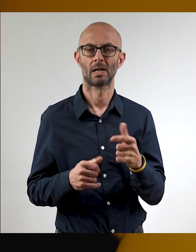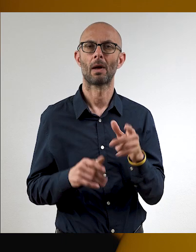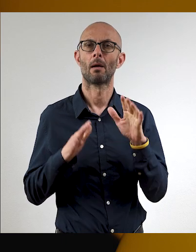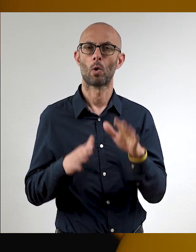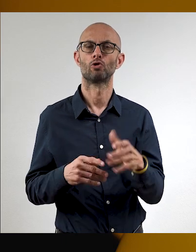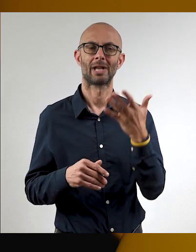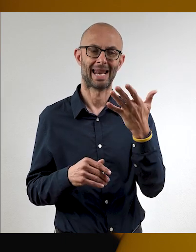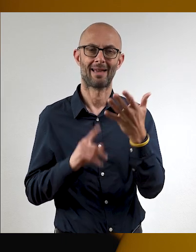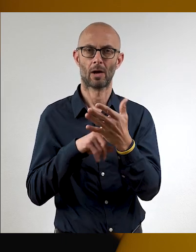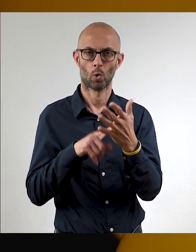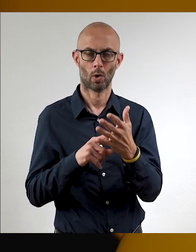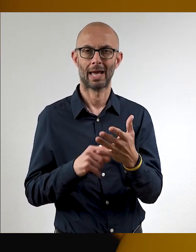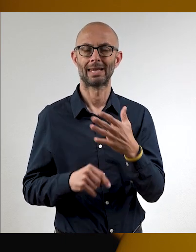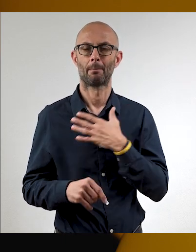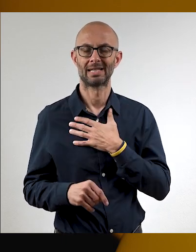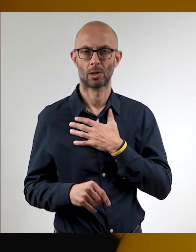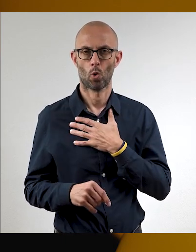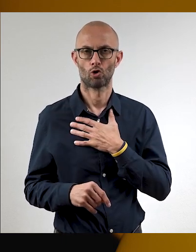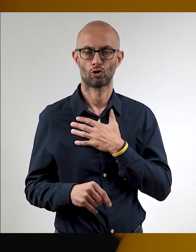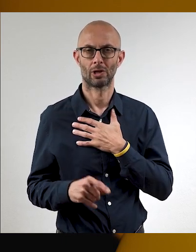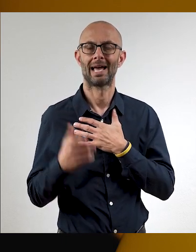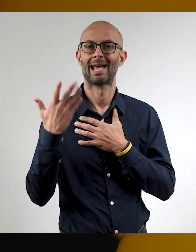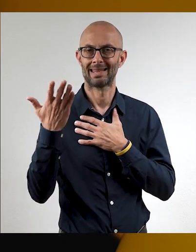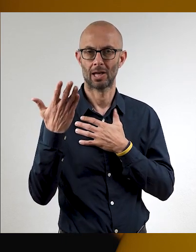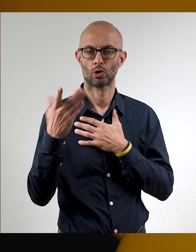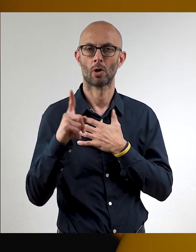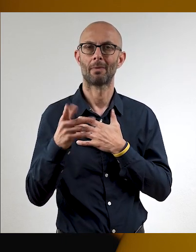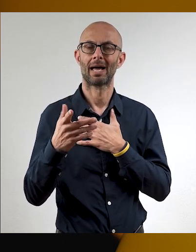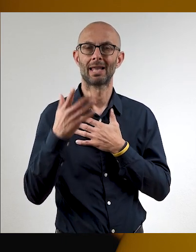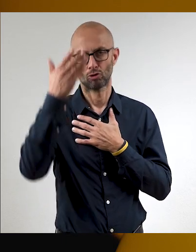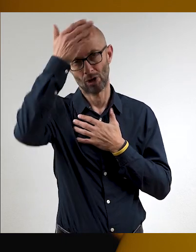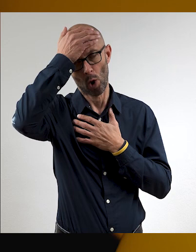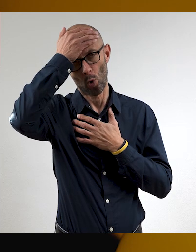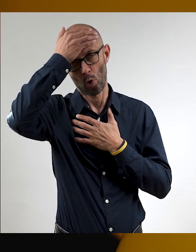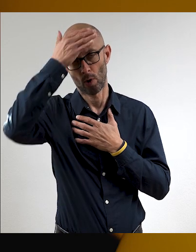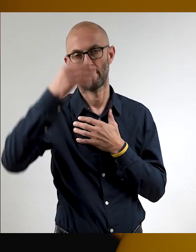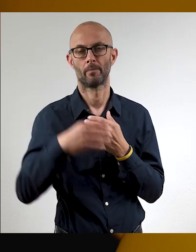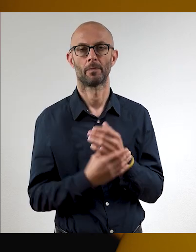Položite levo roko na prstni koš, desno roko pa na svoje čelo.